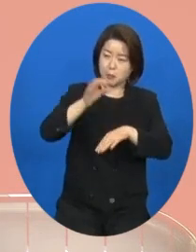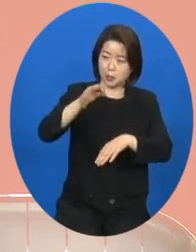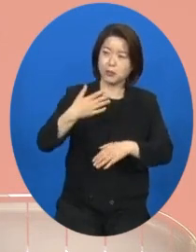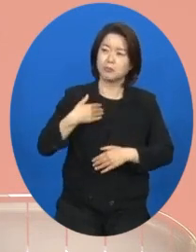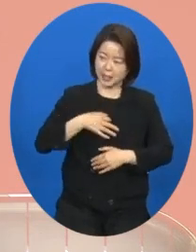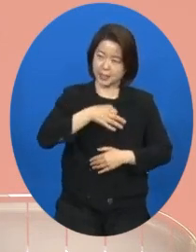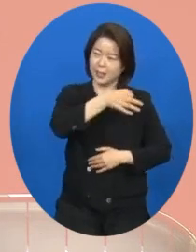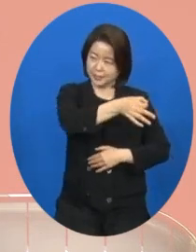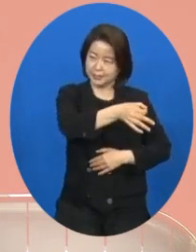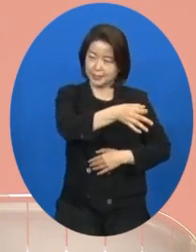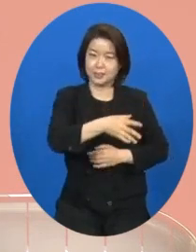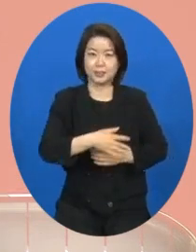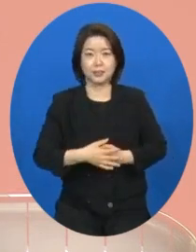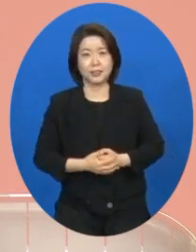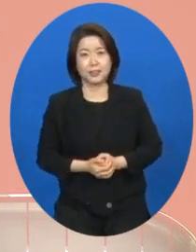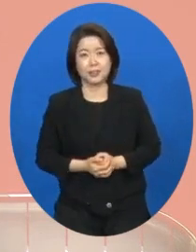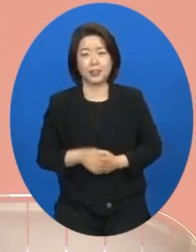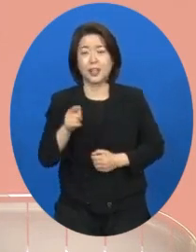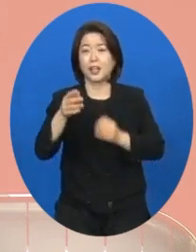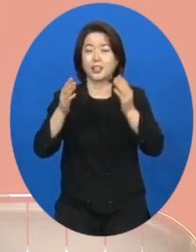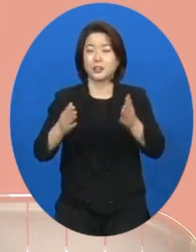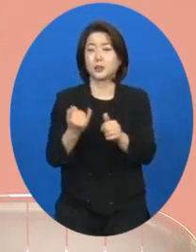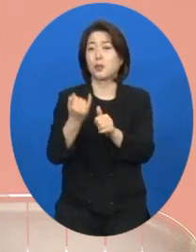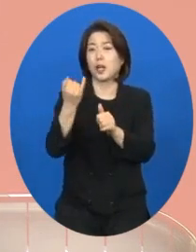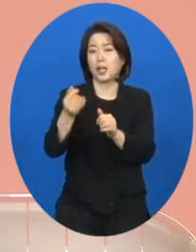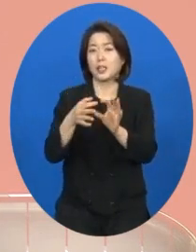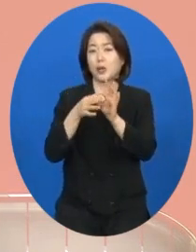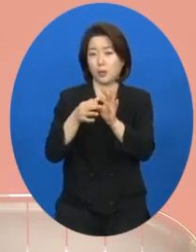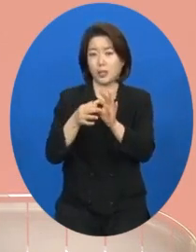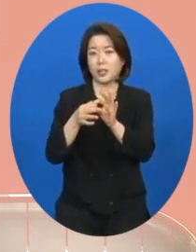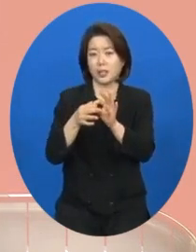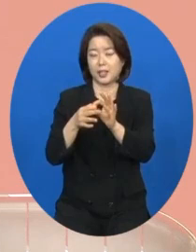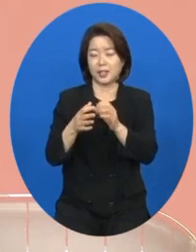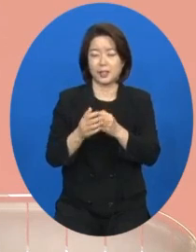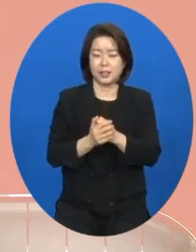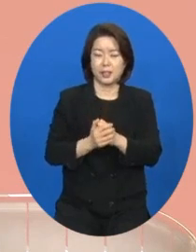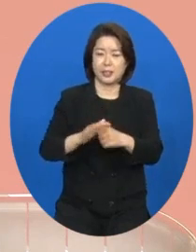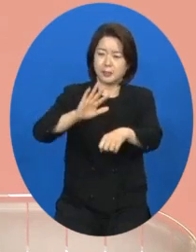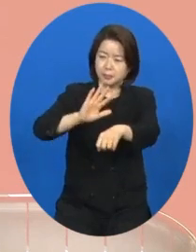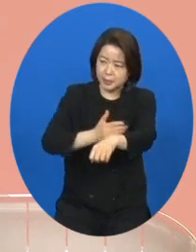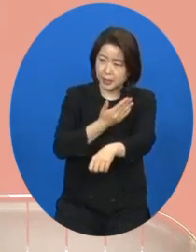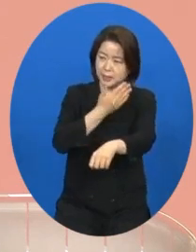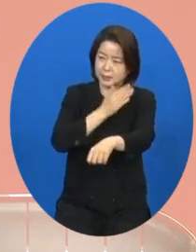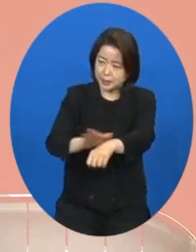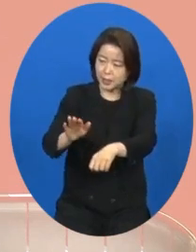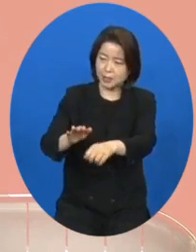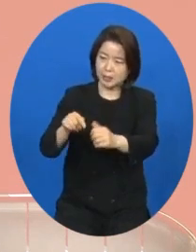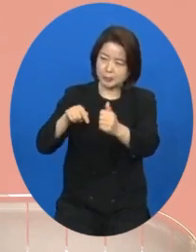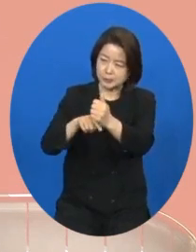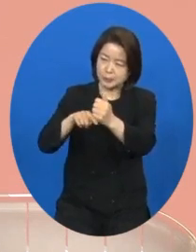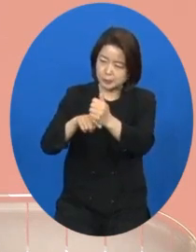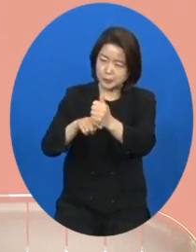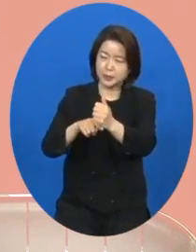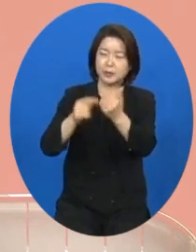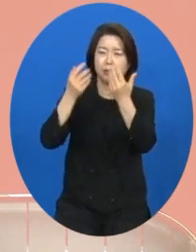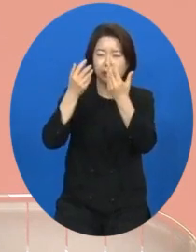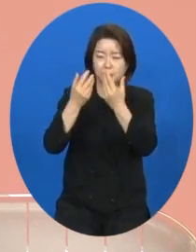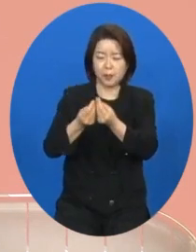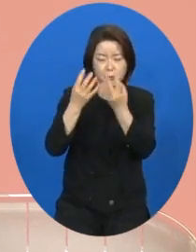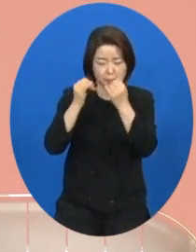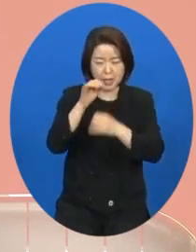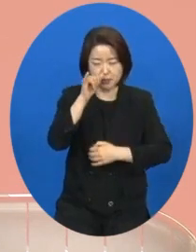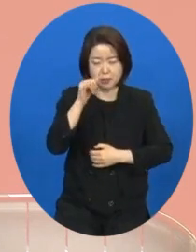낼게. 그동안 아내와의 관계에서 잘잘못을 따지는 경우가 많았음을